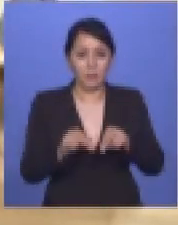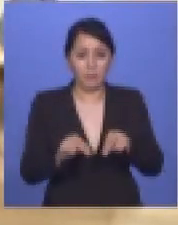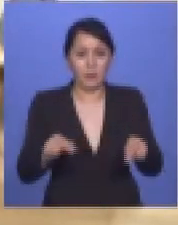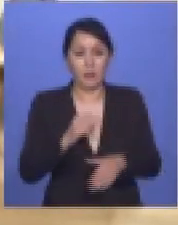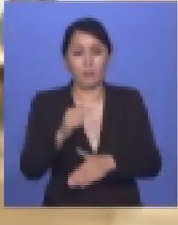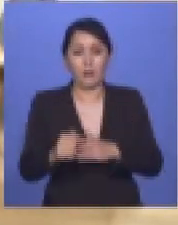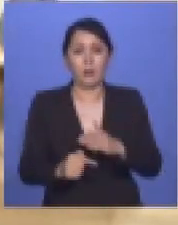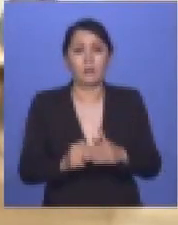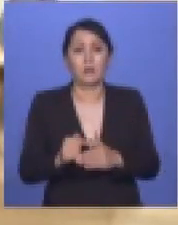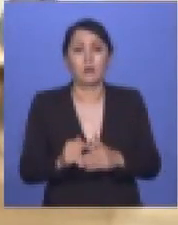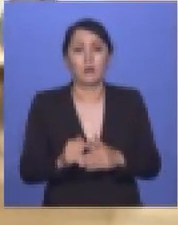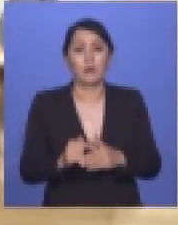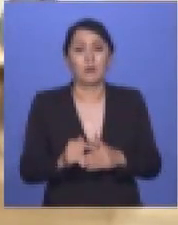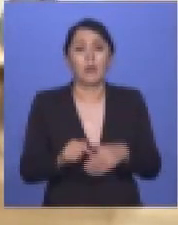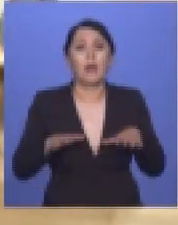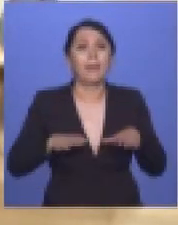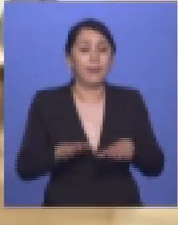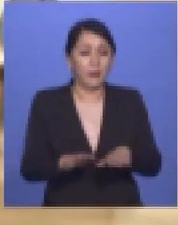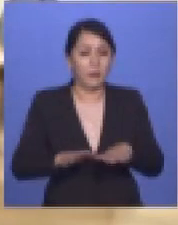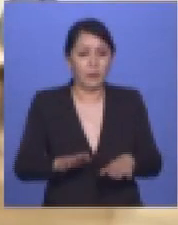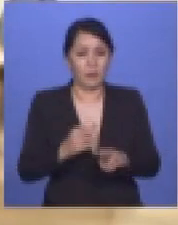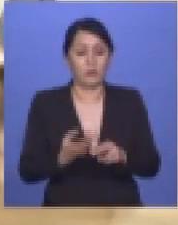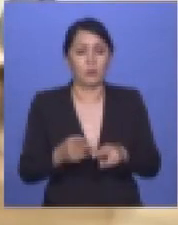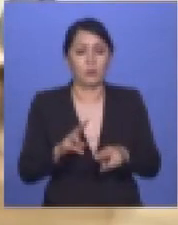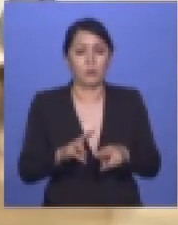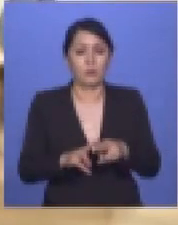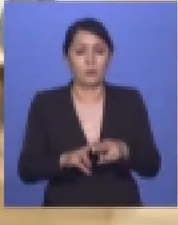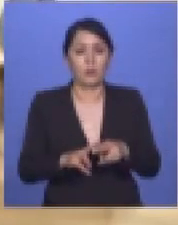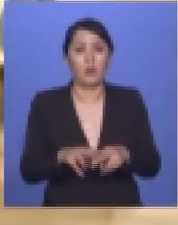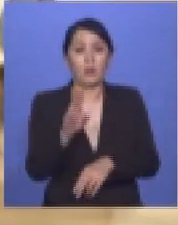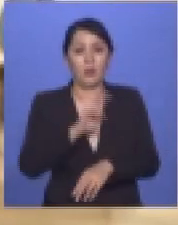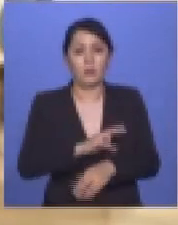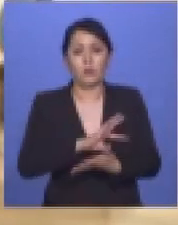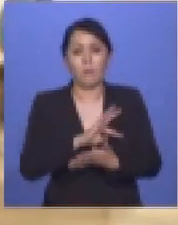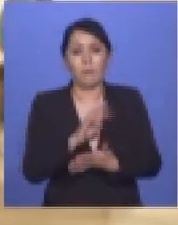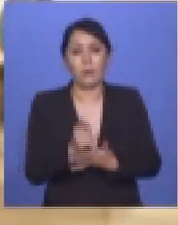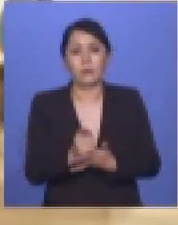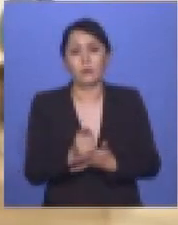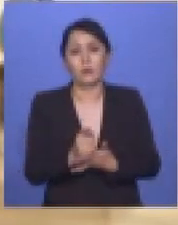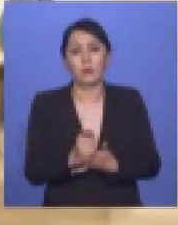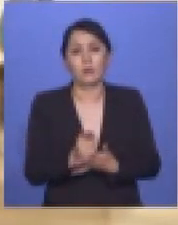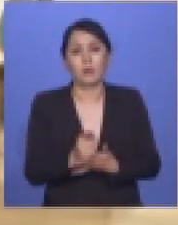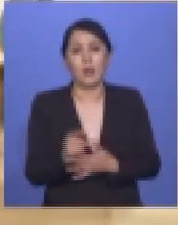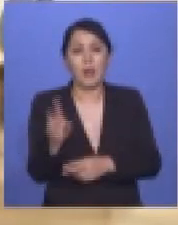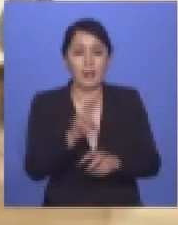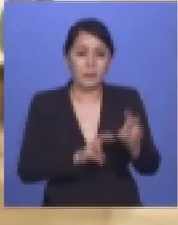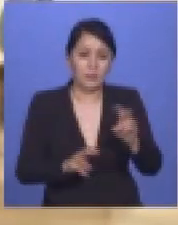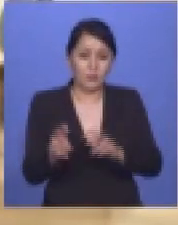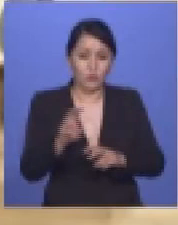атырым. Тігінші жетіспейді, сондықтан да жұмыспен қамту орталығына беріп қойғанмын, өзімде іздестіріп